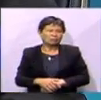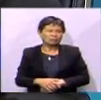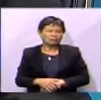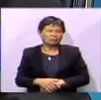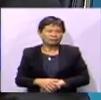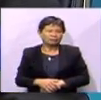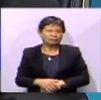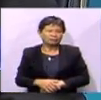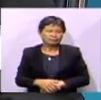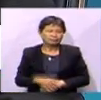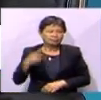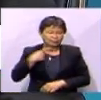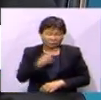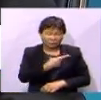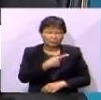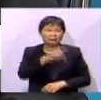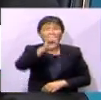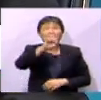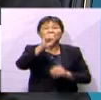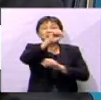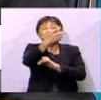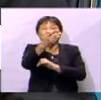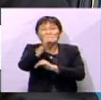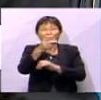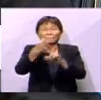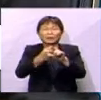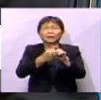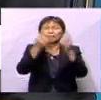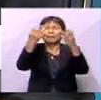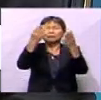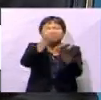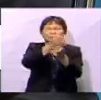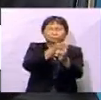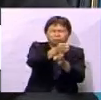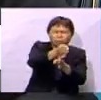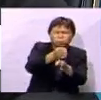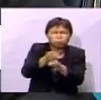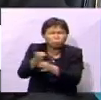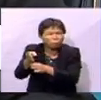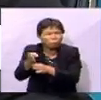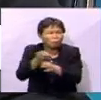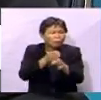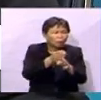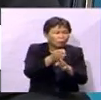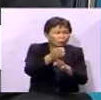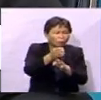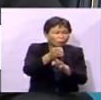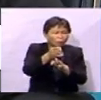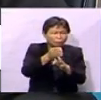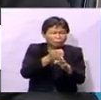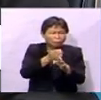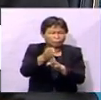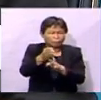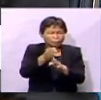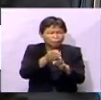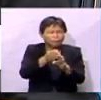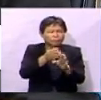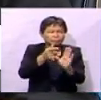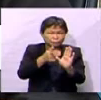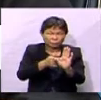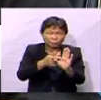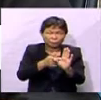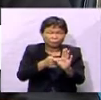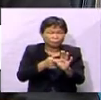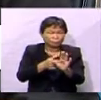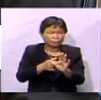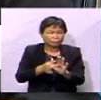kita, itu skim banyak daripada sektor petrol station. Dan yang kedua ni kita nampak ni